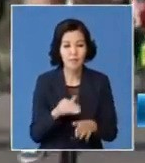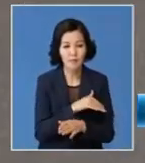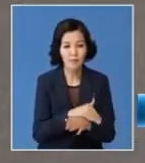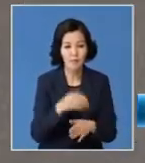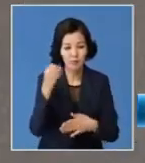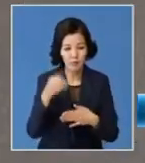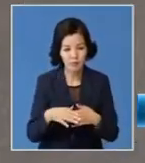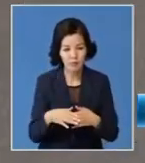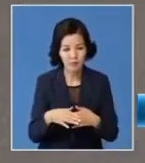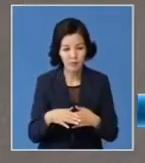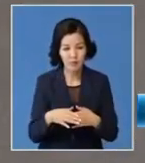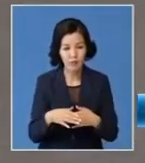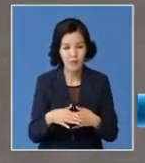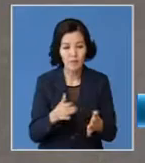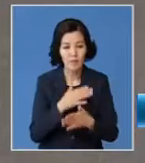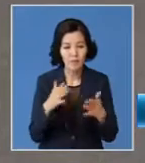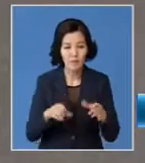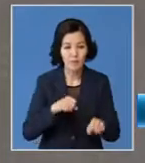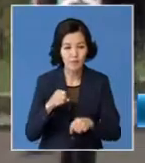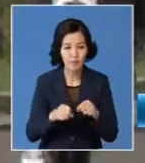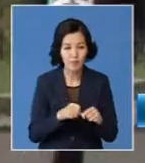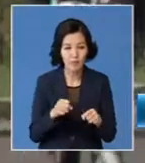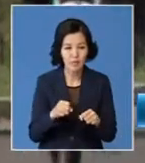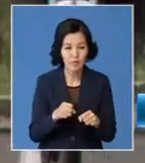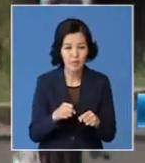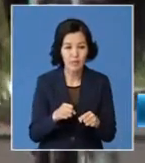областного центра. Для большинства из них велосипедные прогулки не